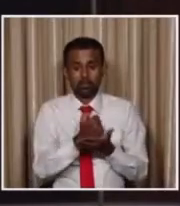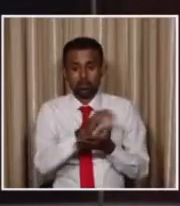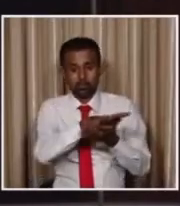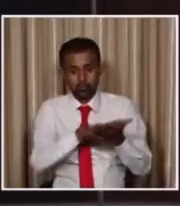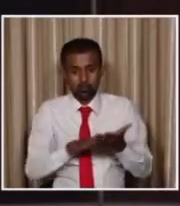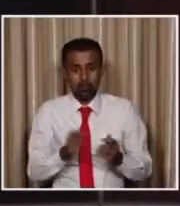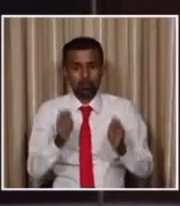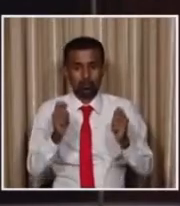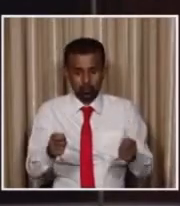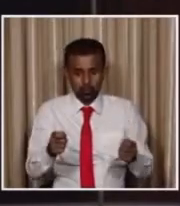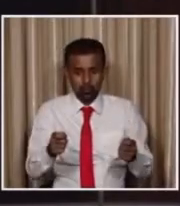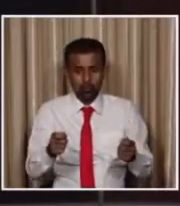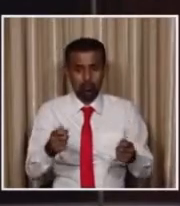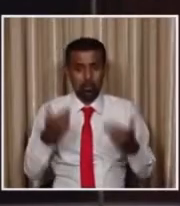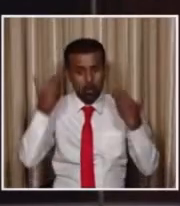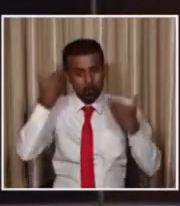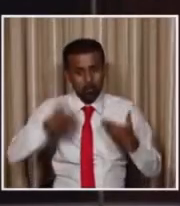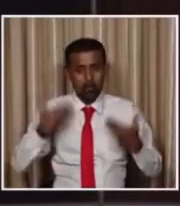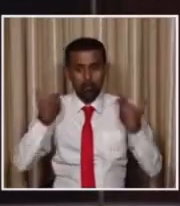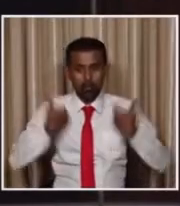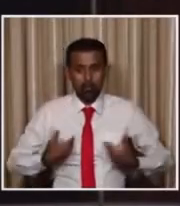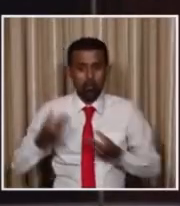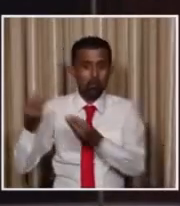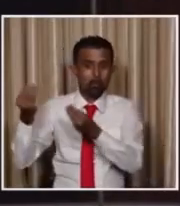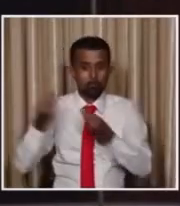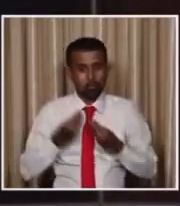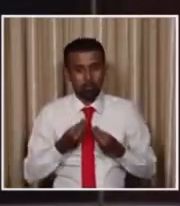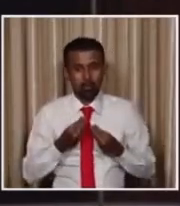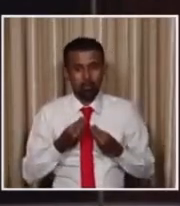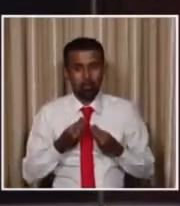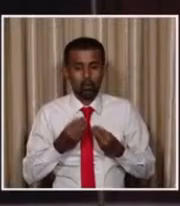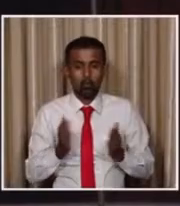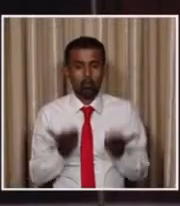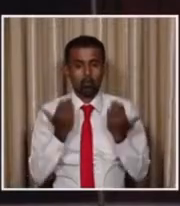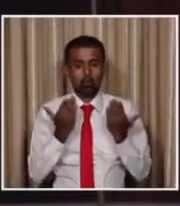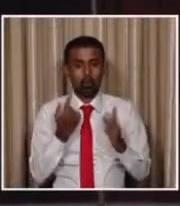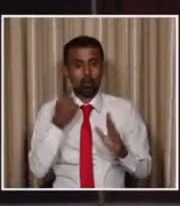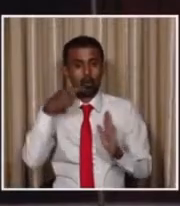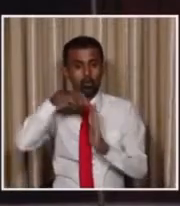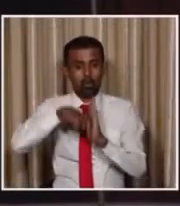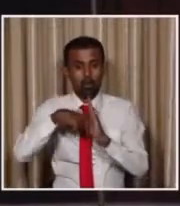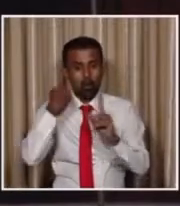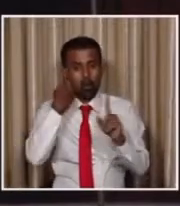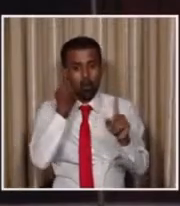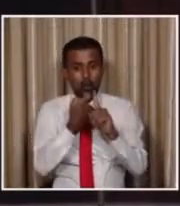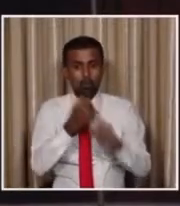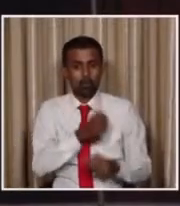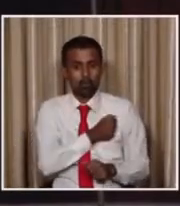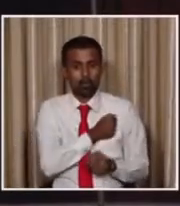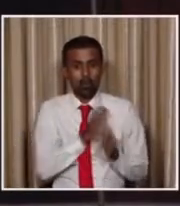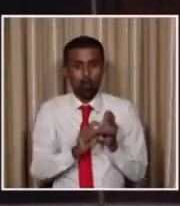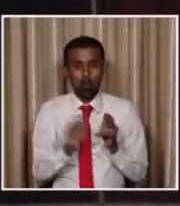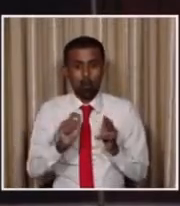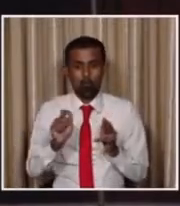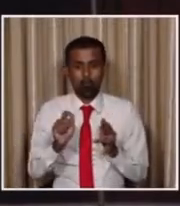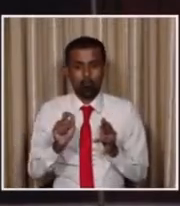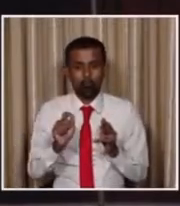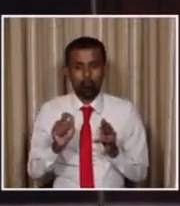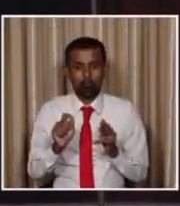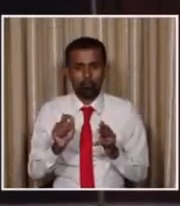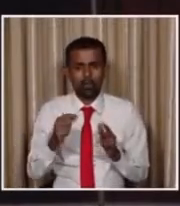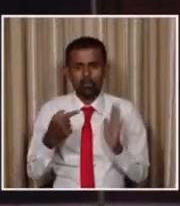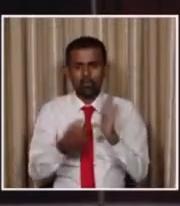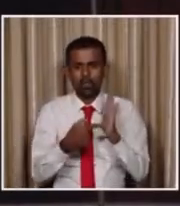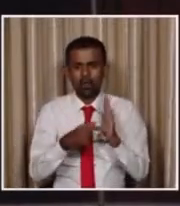ඉදිරිපත් කරලා ඒ දේහය මෙහෙට ගෙන්න වැඩ කටයුතු පටන් ගත්තා. ඔය දකුණු කොරියාවේ තානාපති කාර්යාලයේ තරුදු